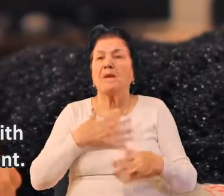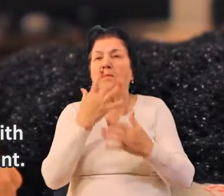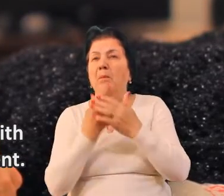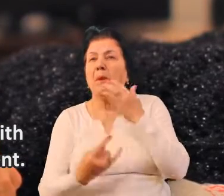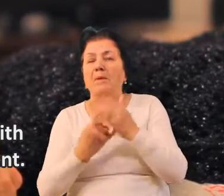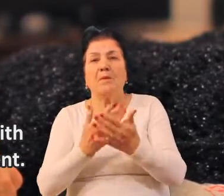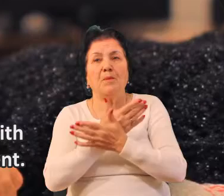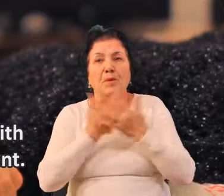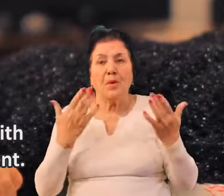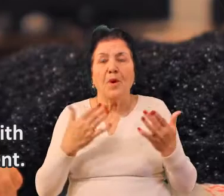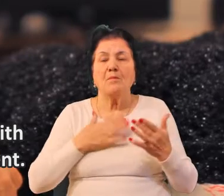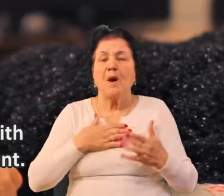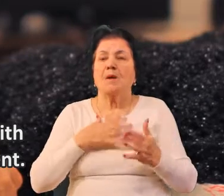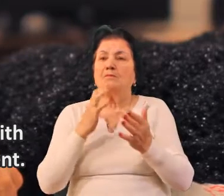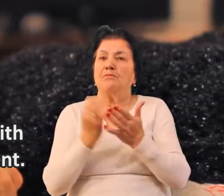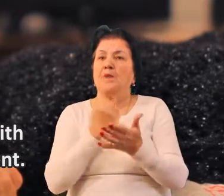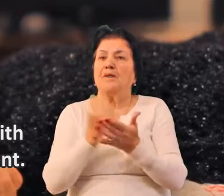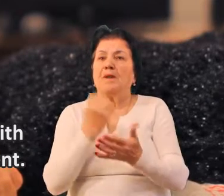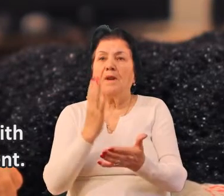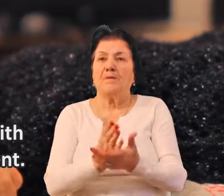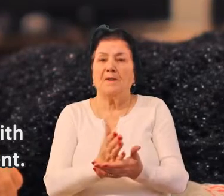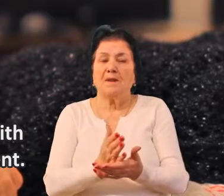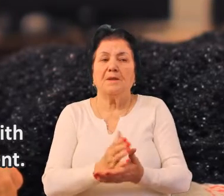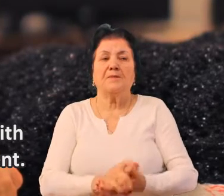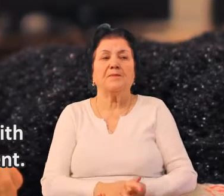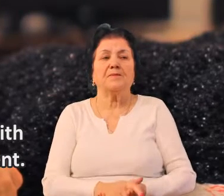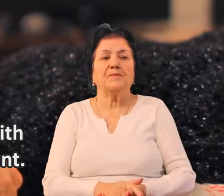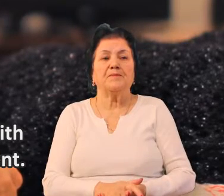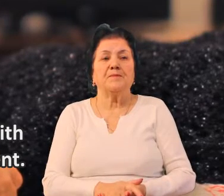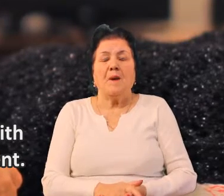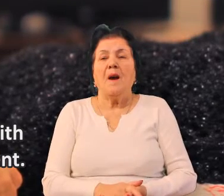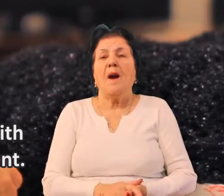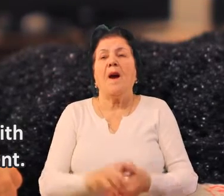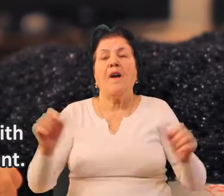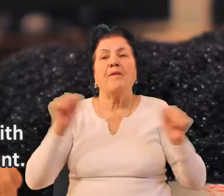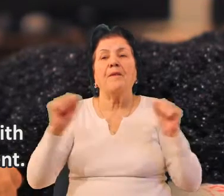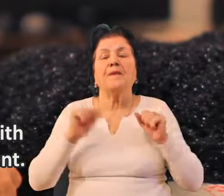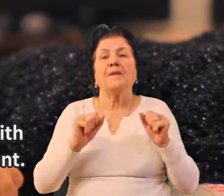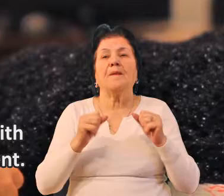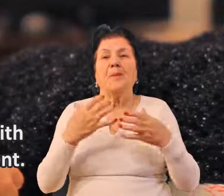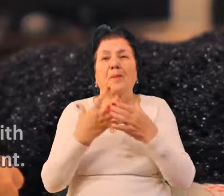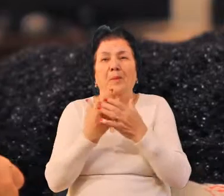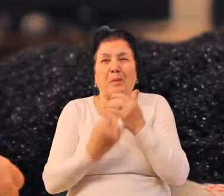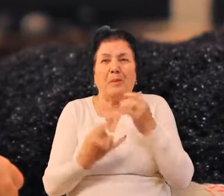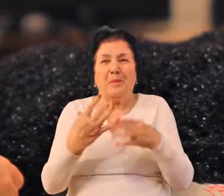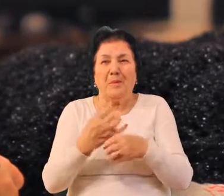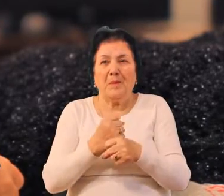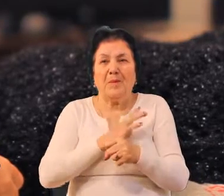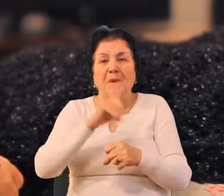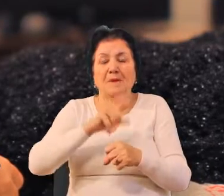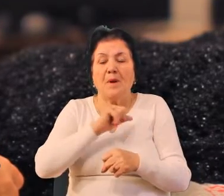özünə qapansa, bu onun təcrid, yəni ətraf mühitdən təcrid olunması